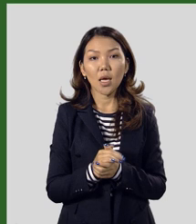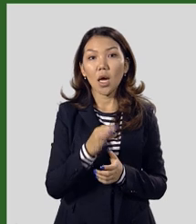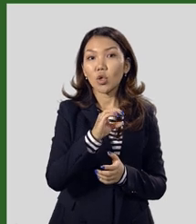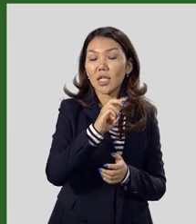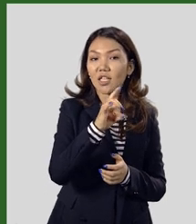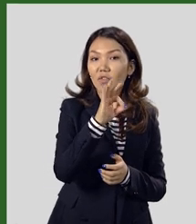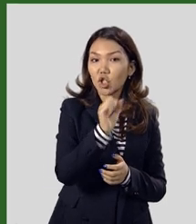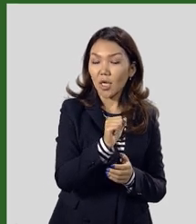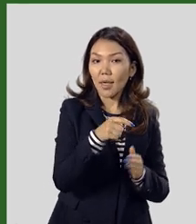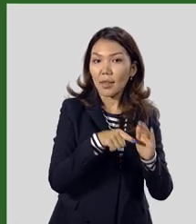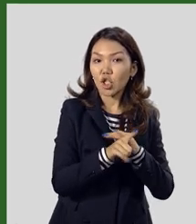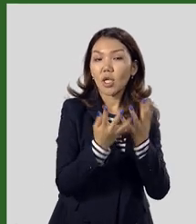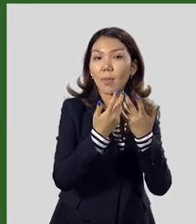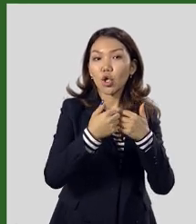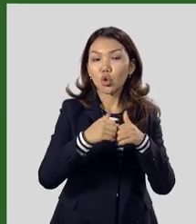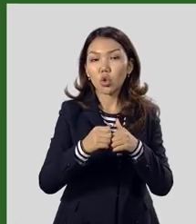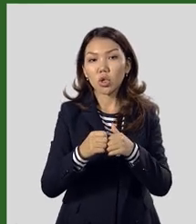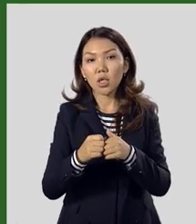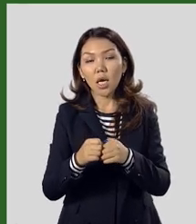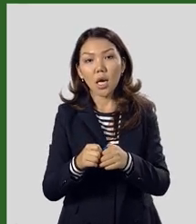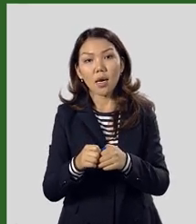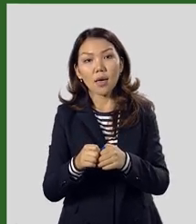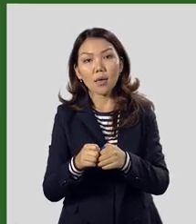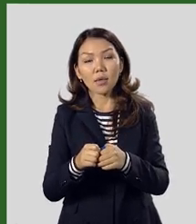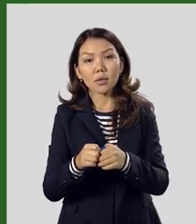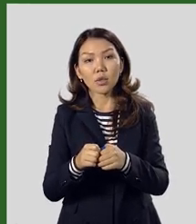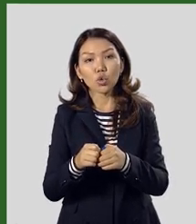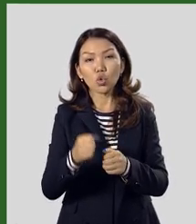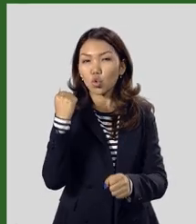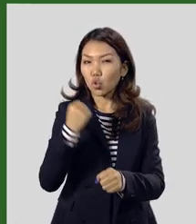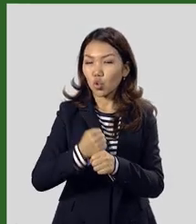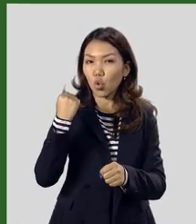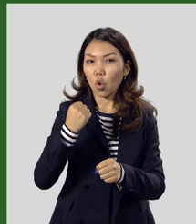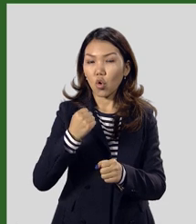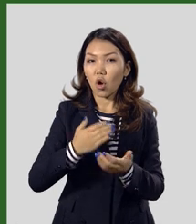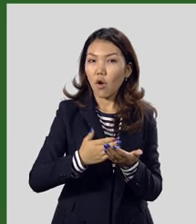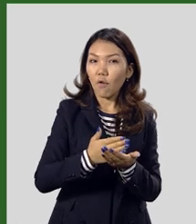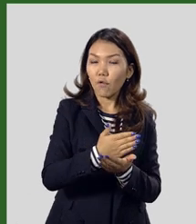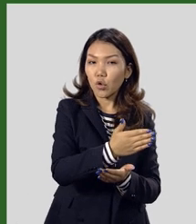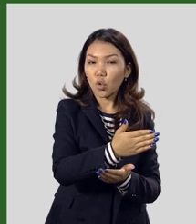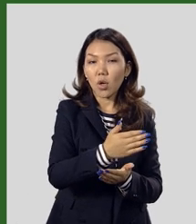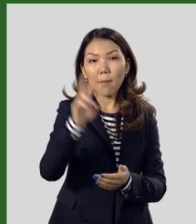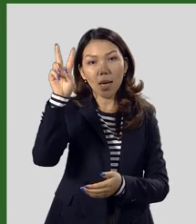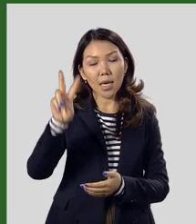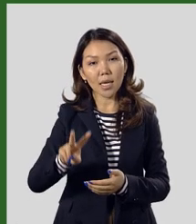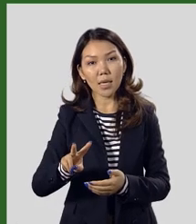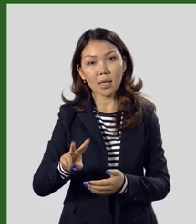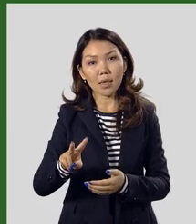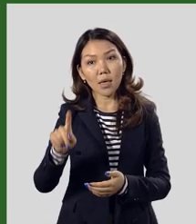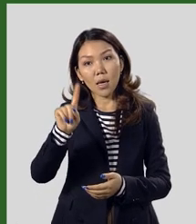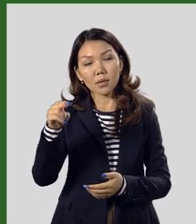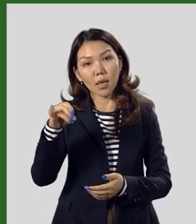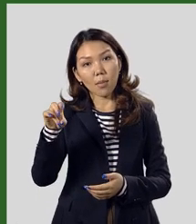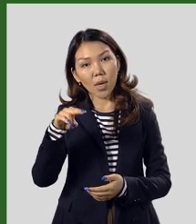в градусах, следуя строго вдоль параллели, на запад или на восток. Но